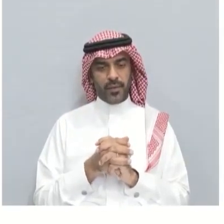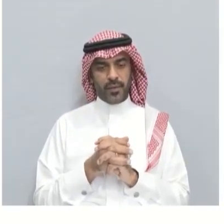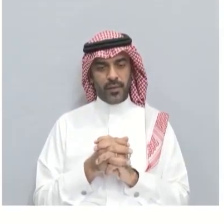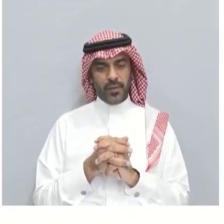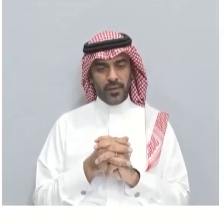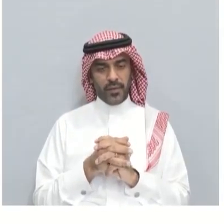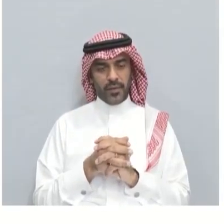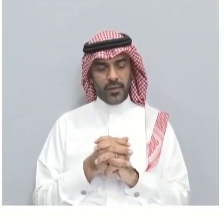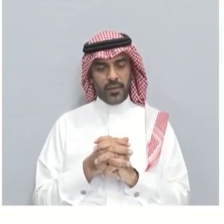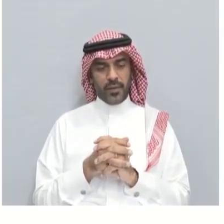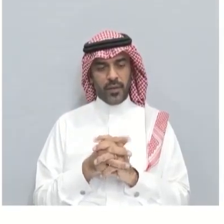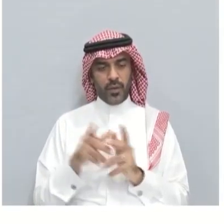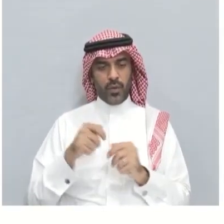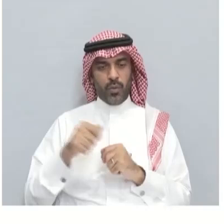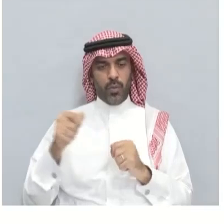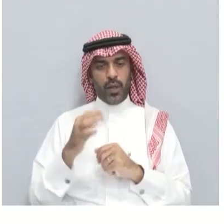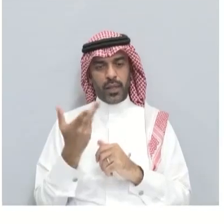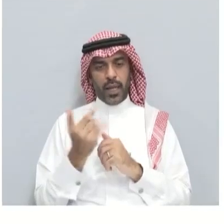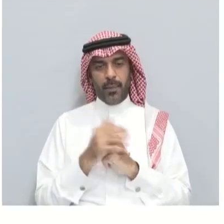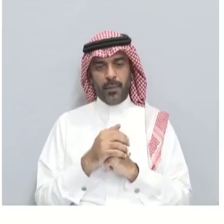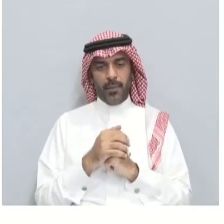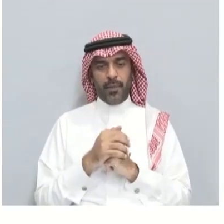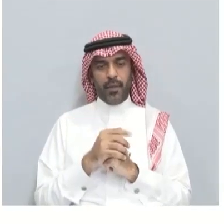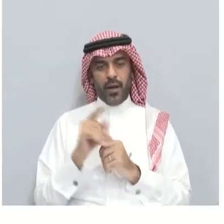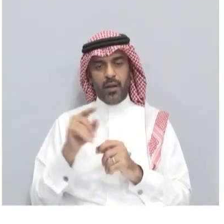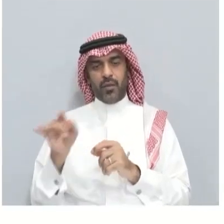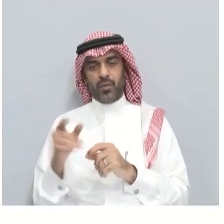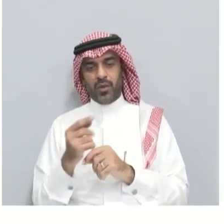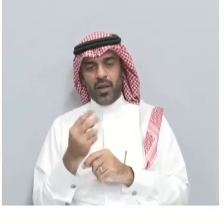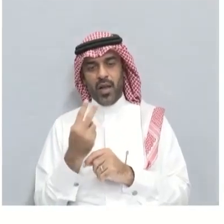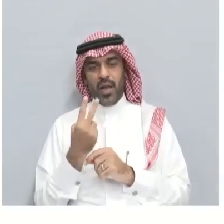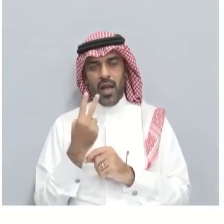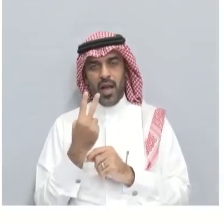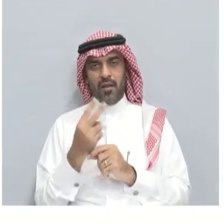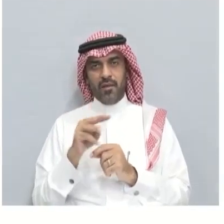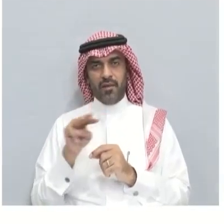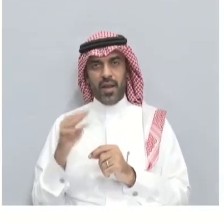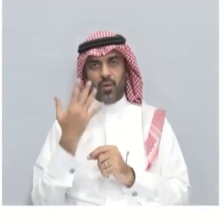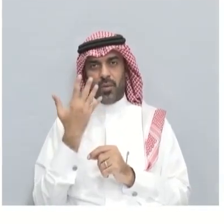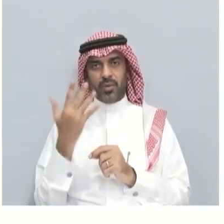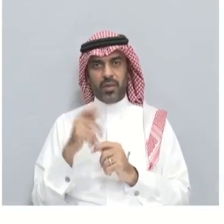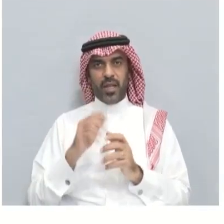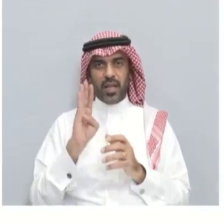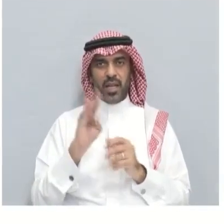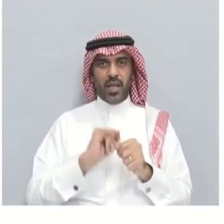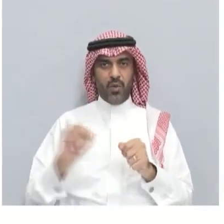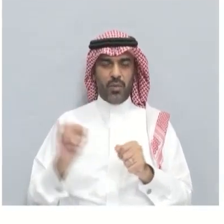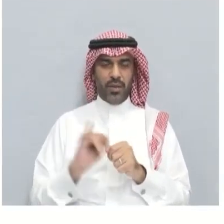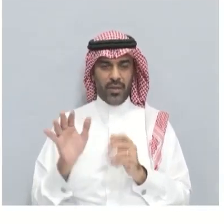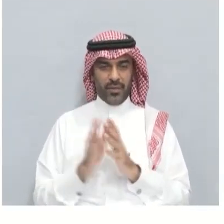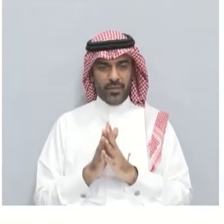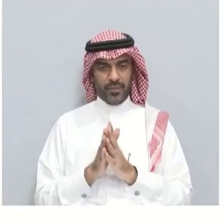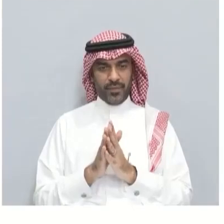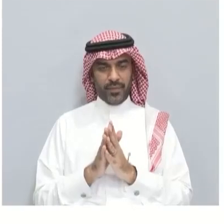زمن البعد بين محطتي الرسد ومحطه الرسد الزلزالي والمركز ماذا السطحي للزلزال